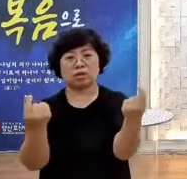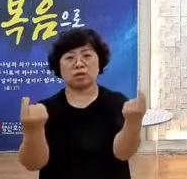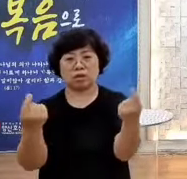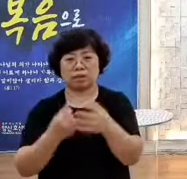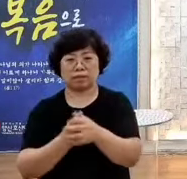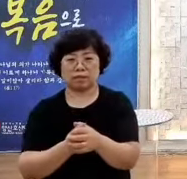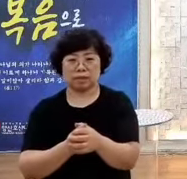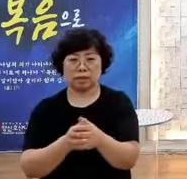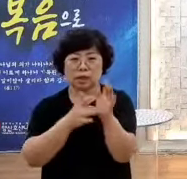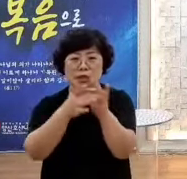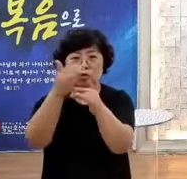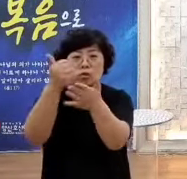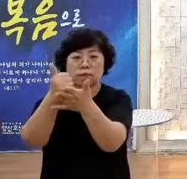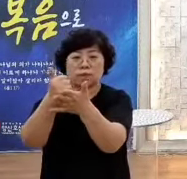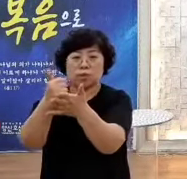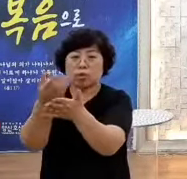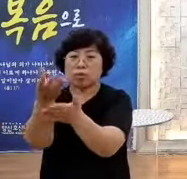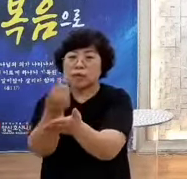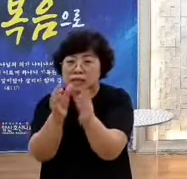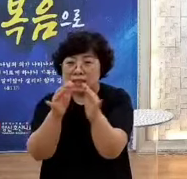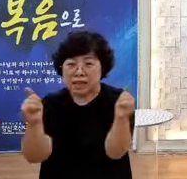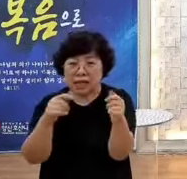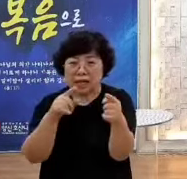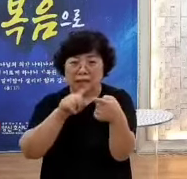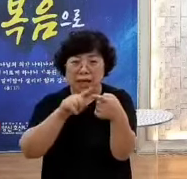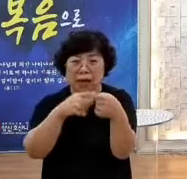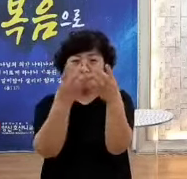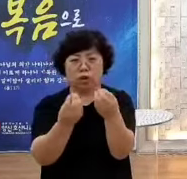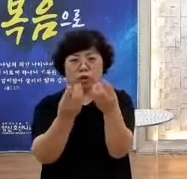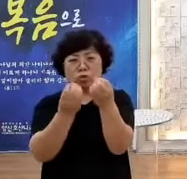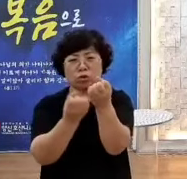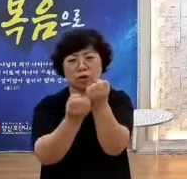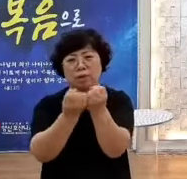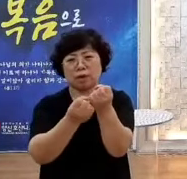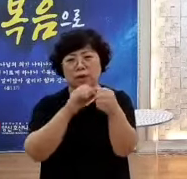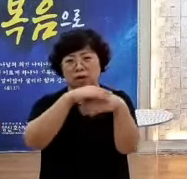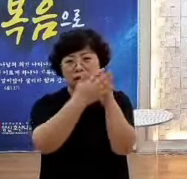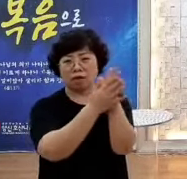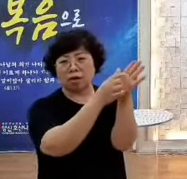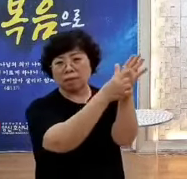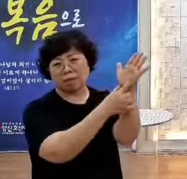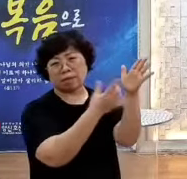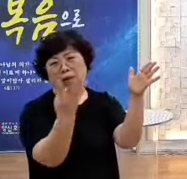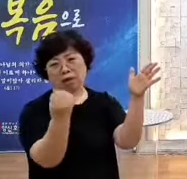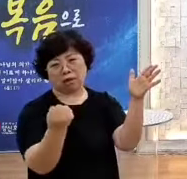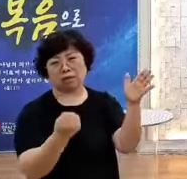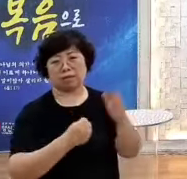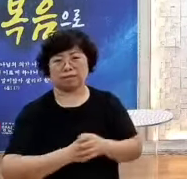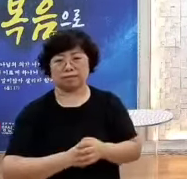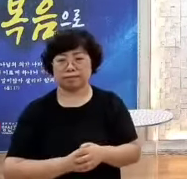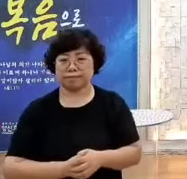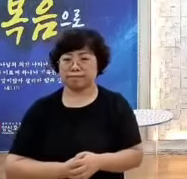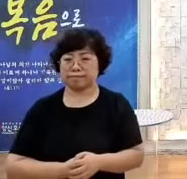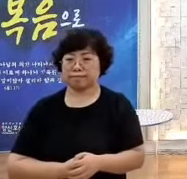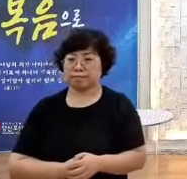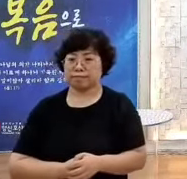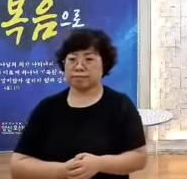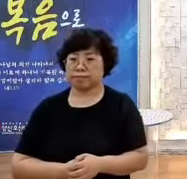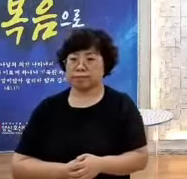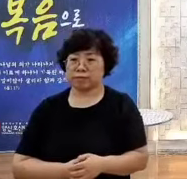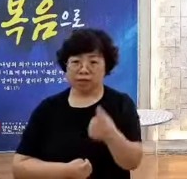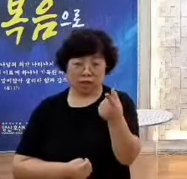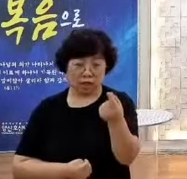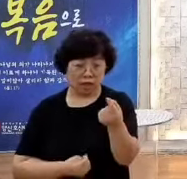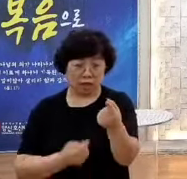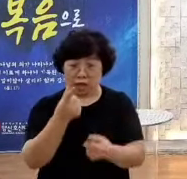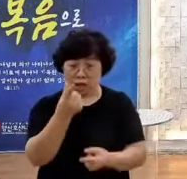보세요. 이 1만 달란트 빚진 사람이 있었습니다. 근데 그 1만